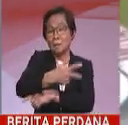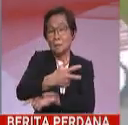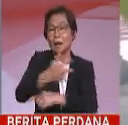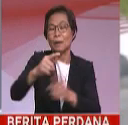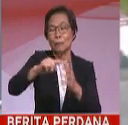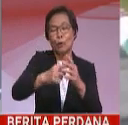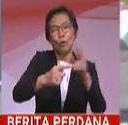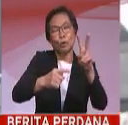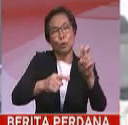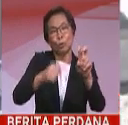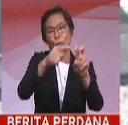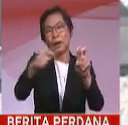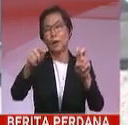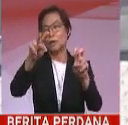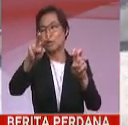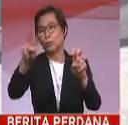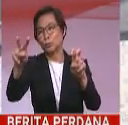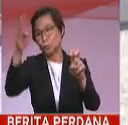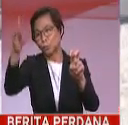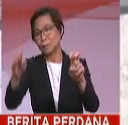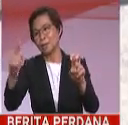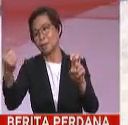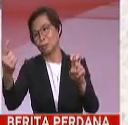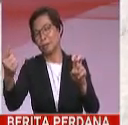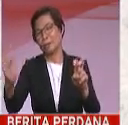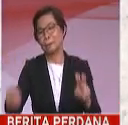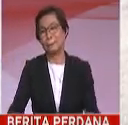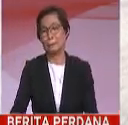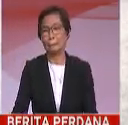20 hingga 22 Januari.